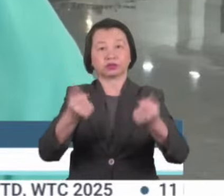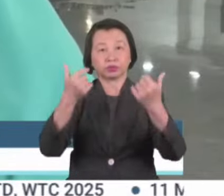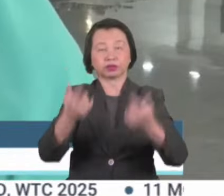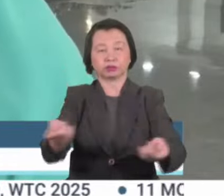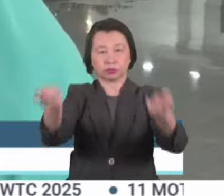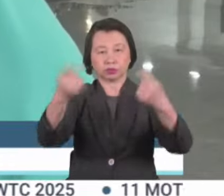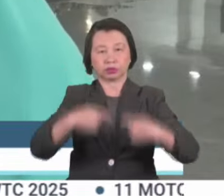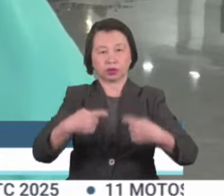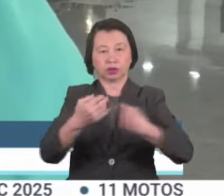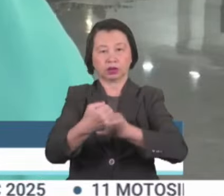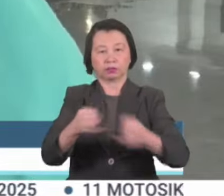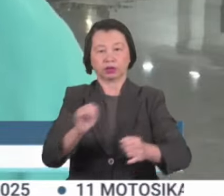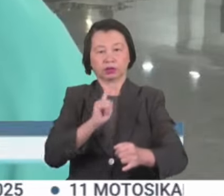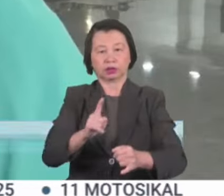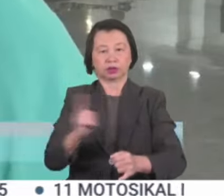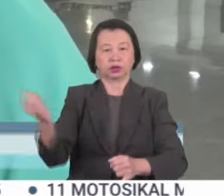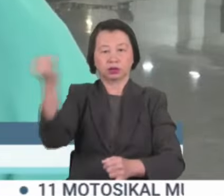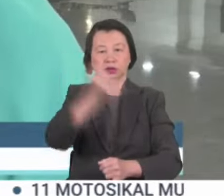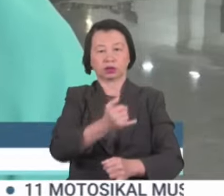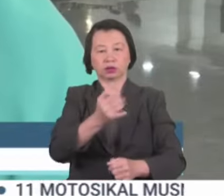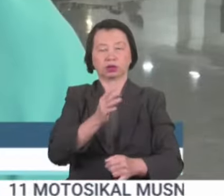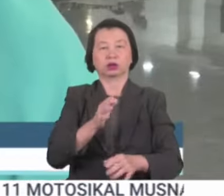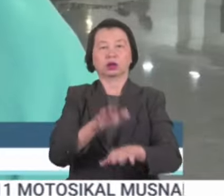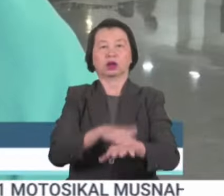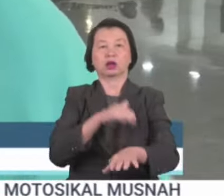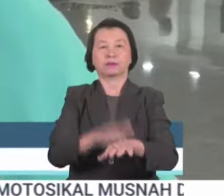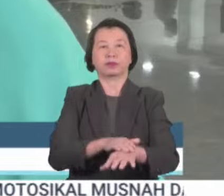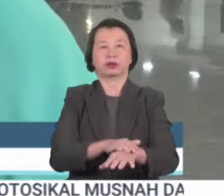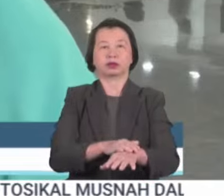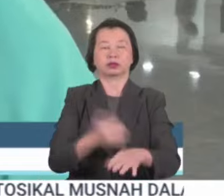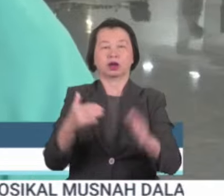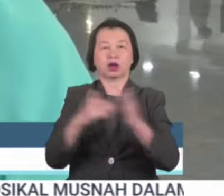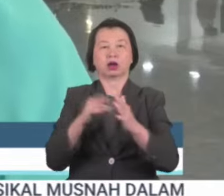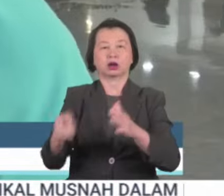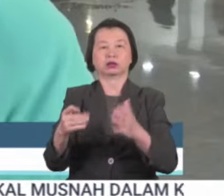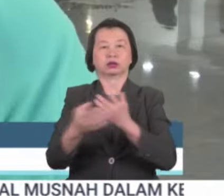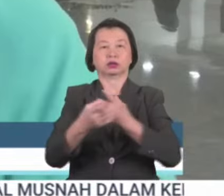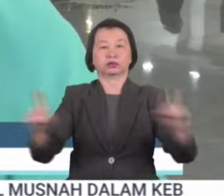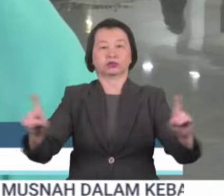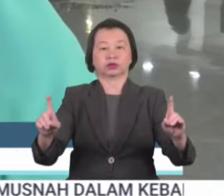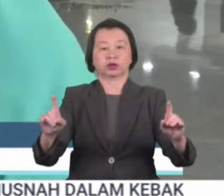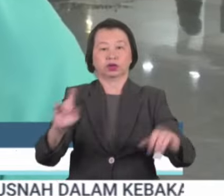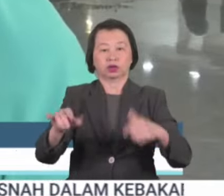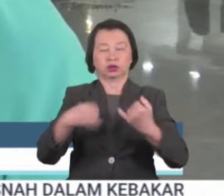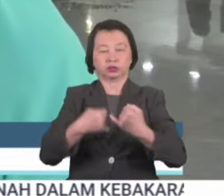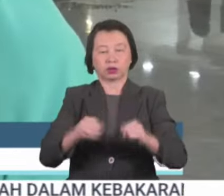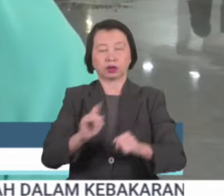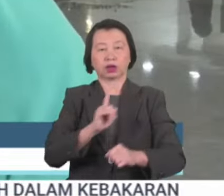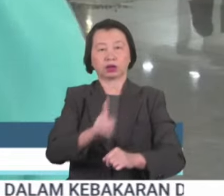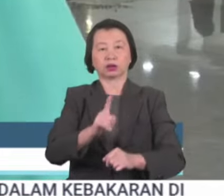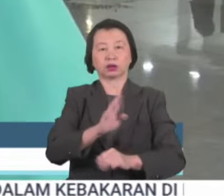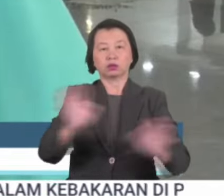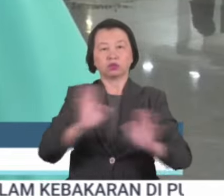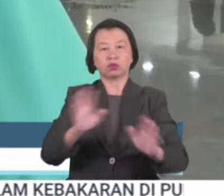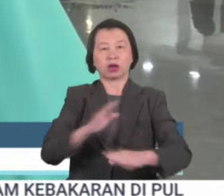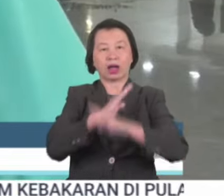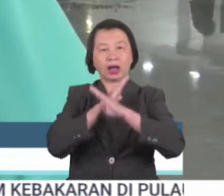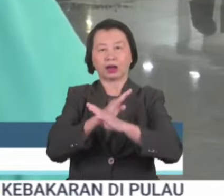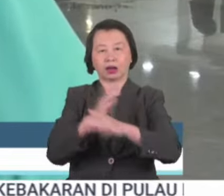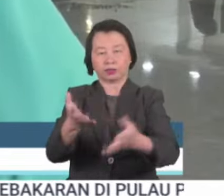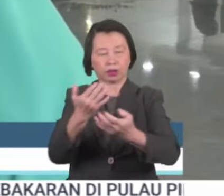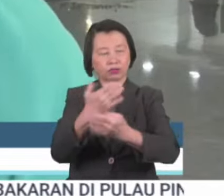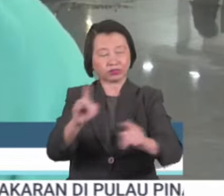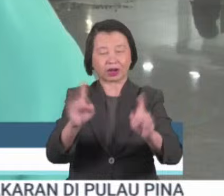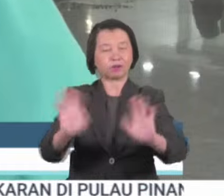datang ke jawatan agama, pergi hadir runding cara ini akan melambatkan dan menghalang dia untuk bercerai. Gunaan di jawatan agama ini, dia tak akan menghalang orang nak